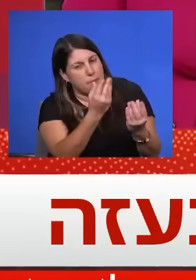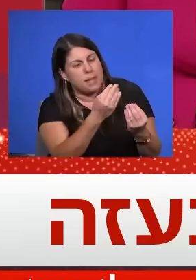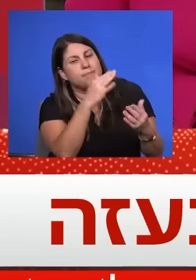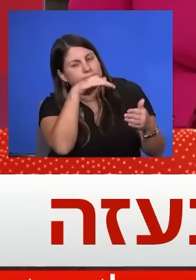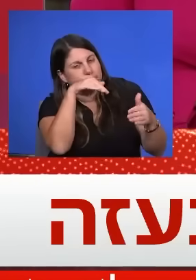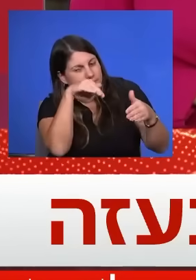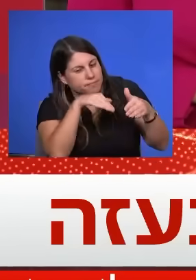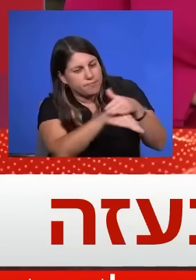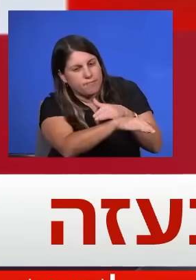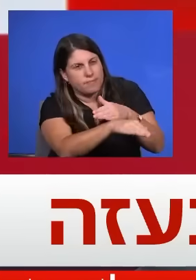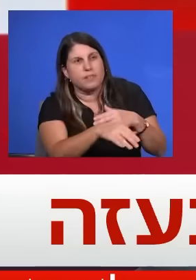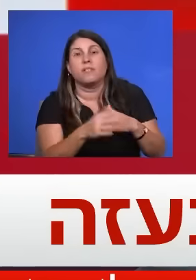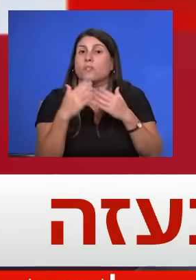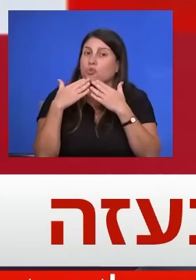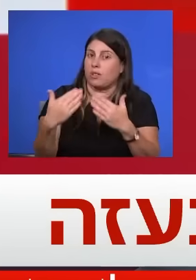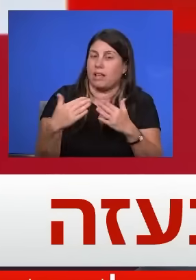דובי.